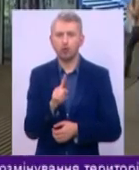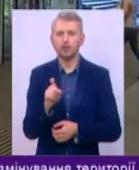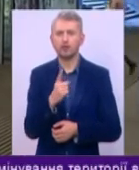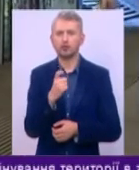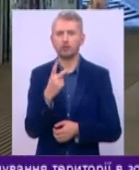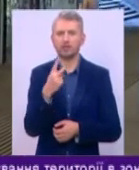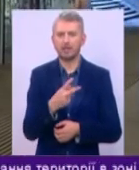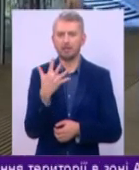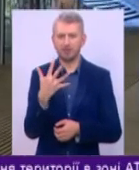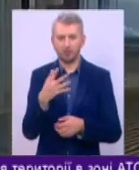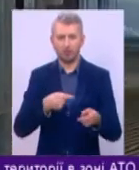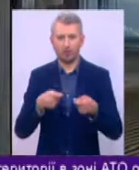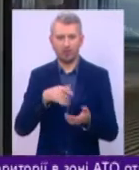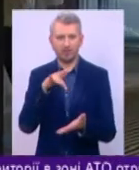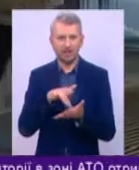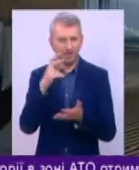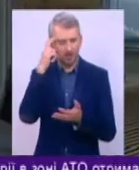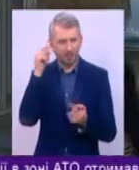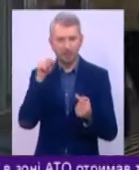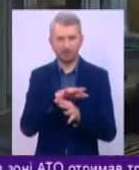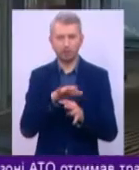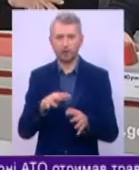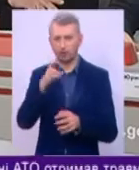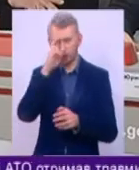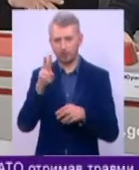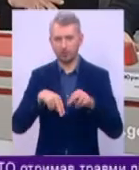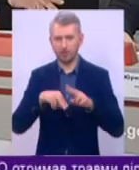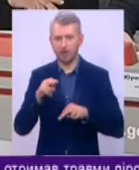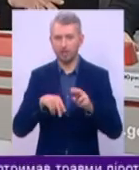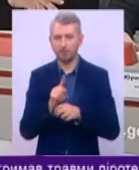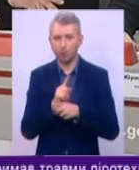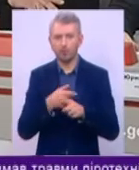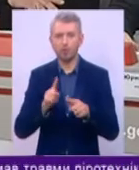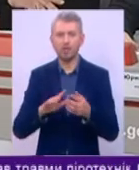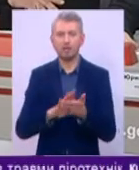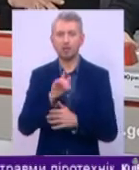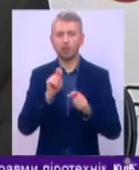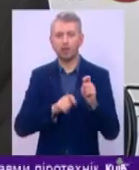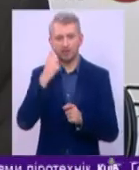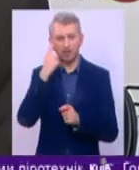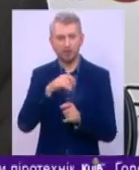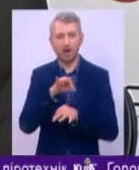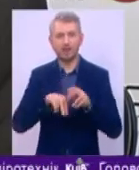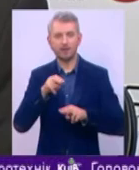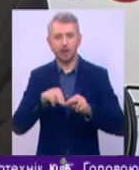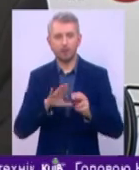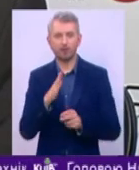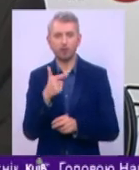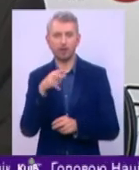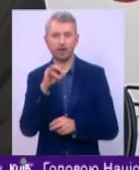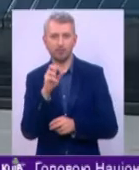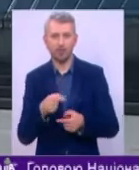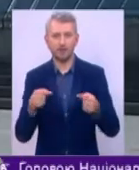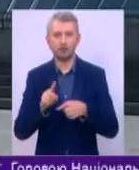125 торгових центрів Києва не відповідає державним будівельним нормам. Про це на прес-конференції заявив архітектор Віктор Гліба. Згідно з